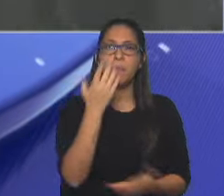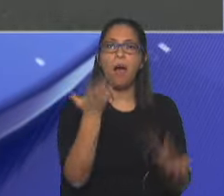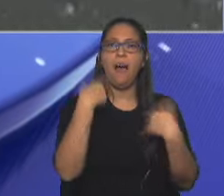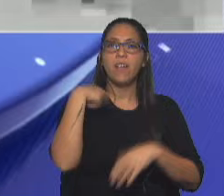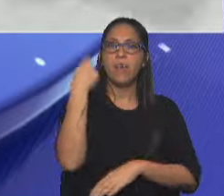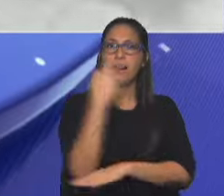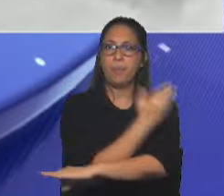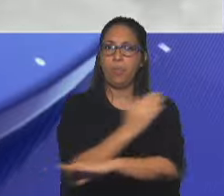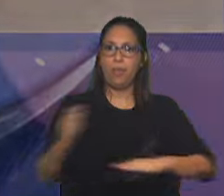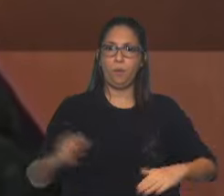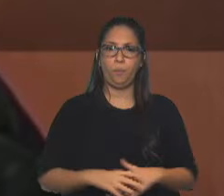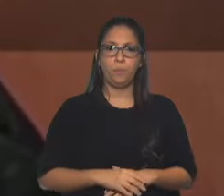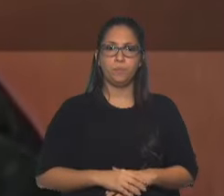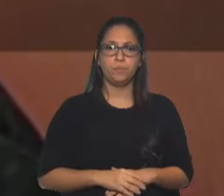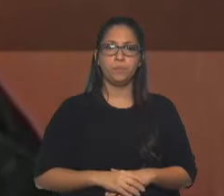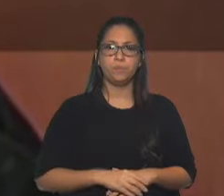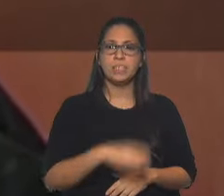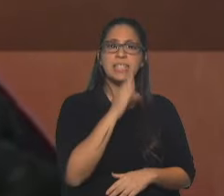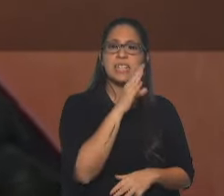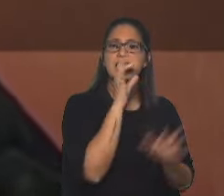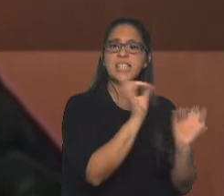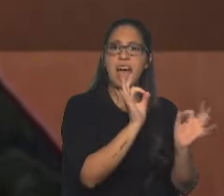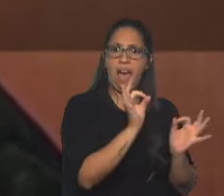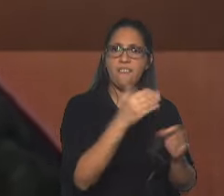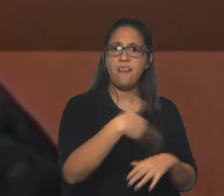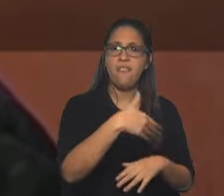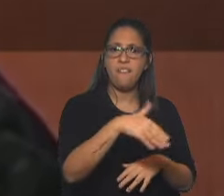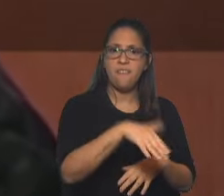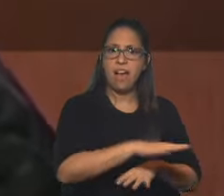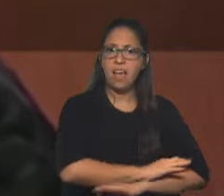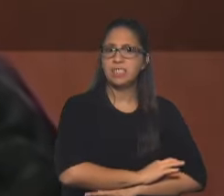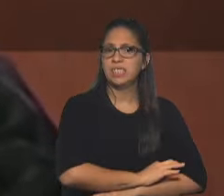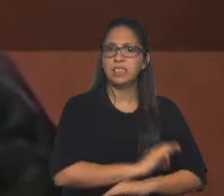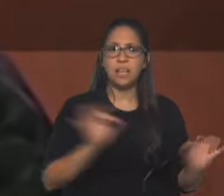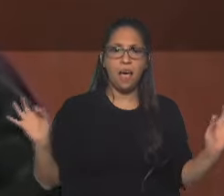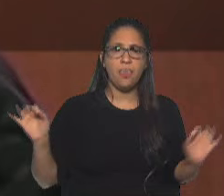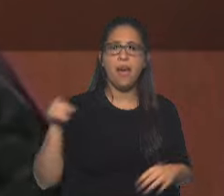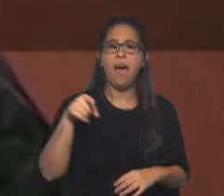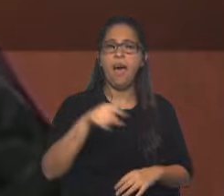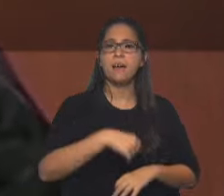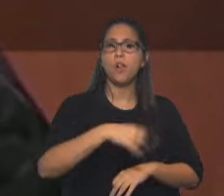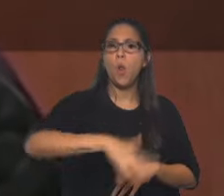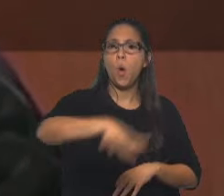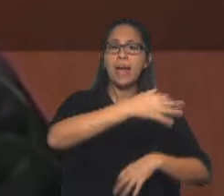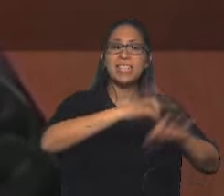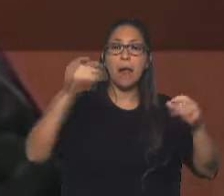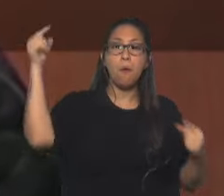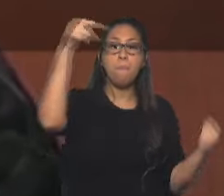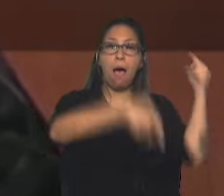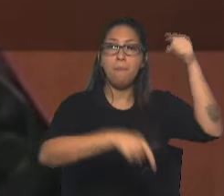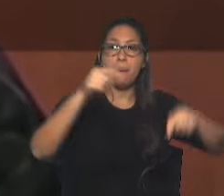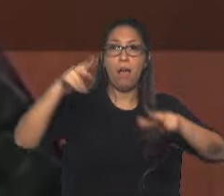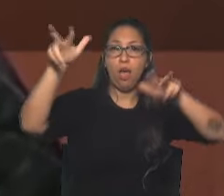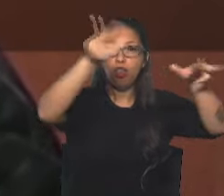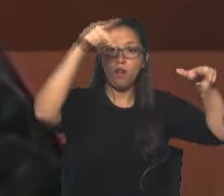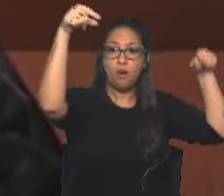a Nasrallah. وهو يعرف أنه لن يكون هناك مكان في الكيان